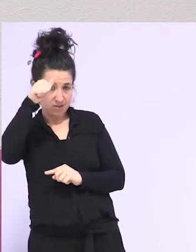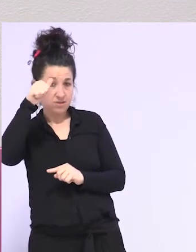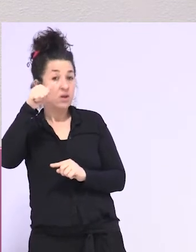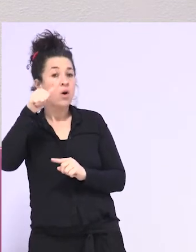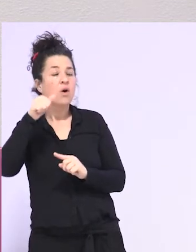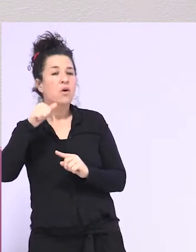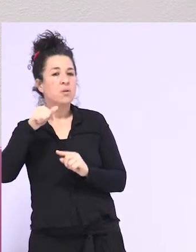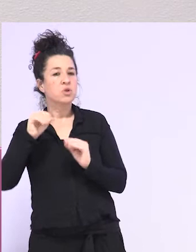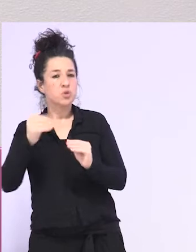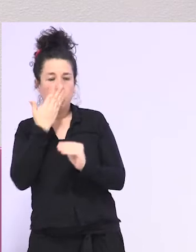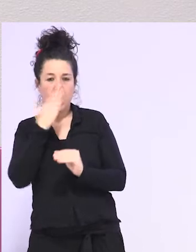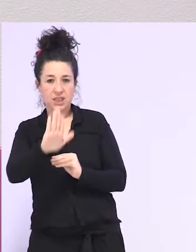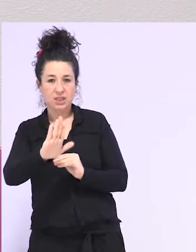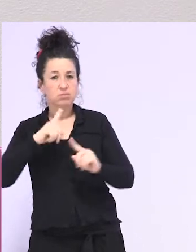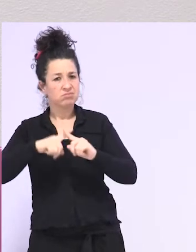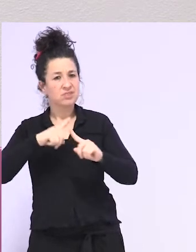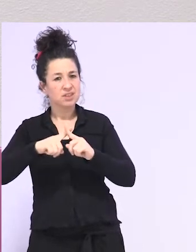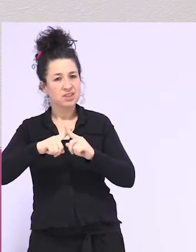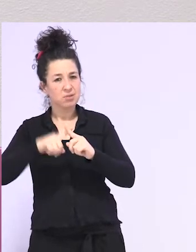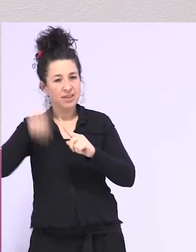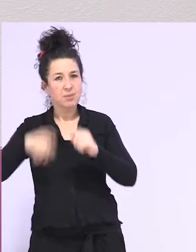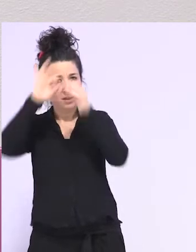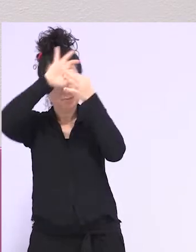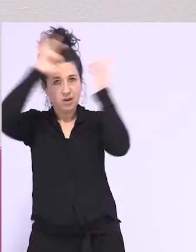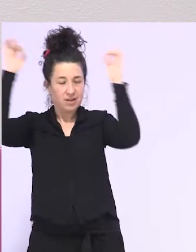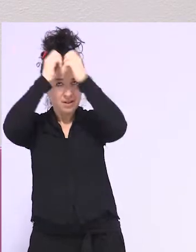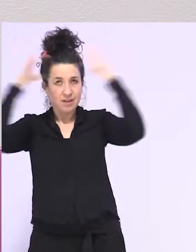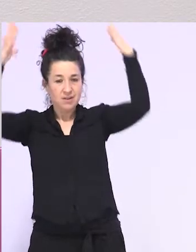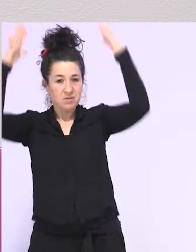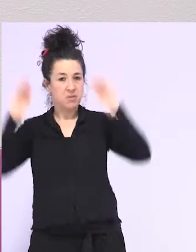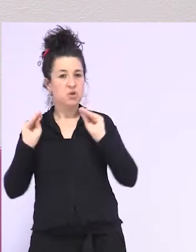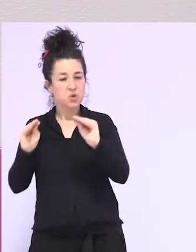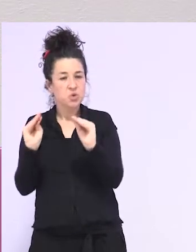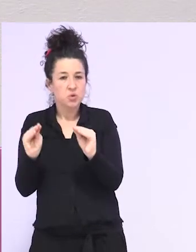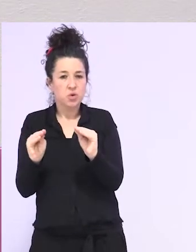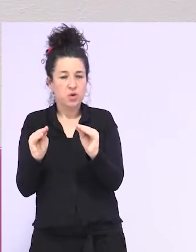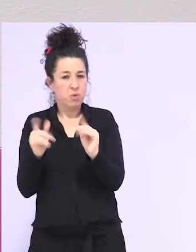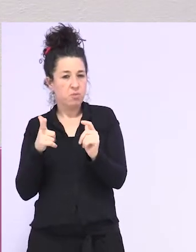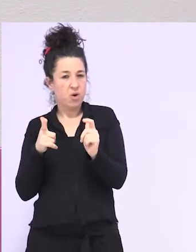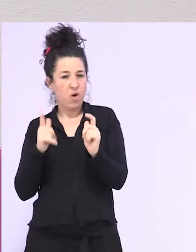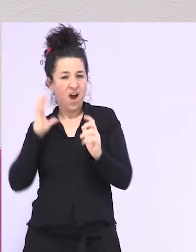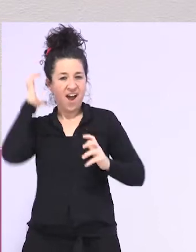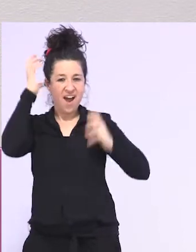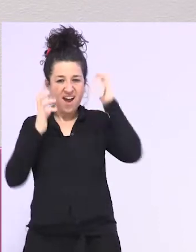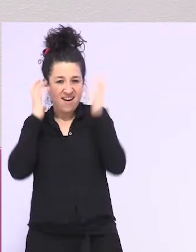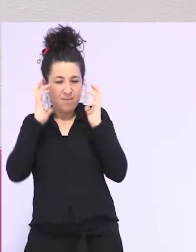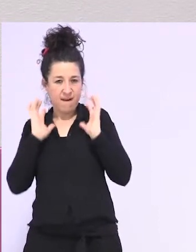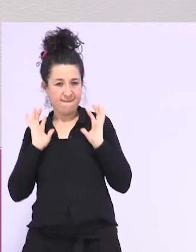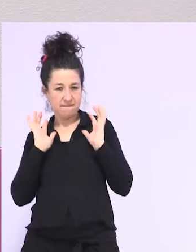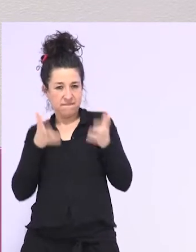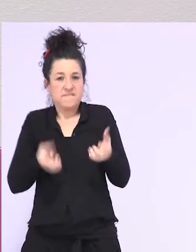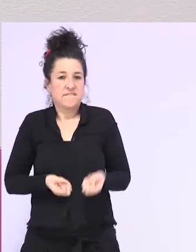topiko batzuk horrelakoetan ere aktibatzen direnak asko, ez? Adibidez, beraien instinto, horrelako animalien instinto badaukatela,